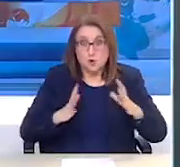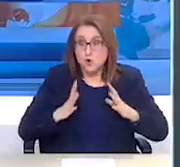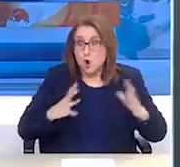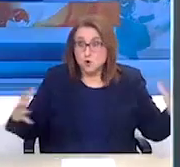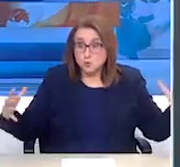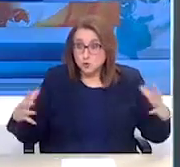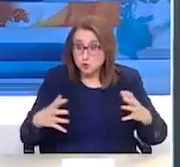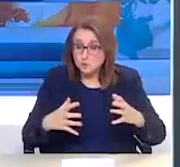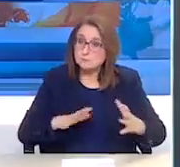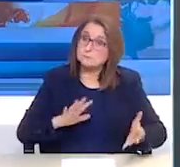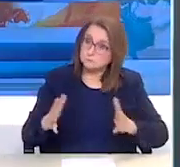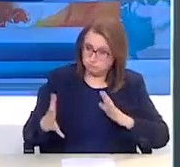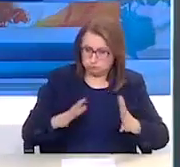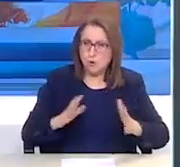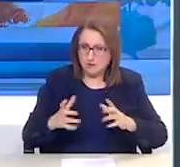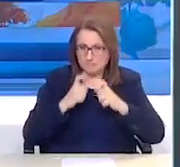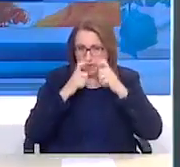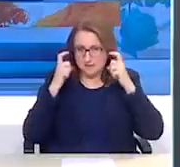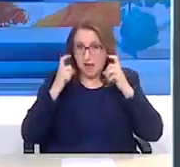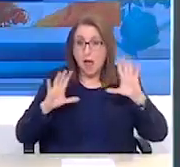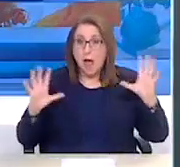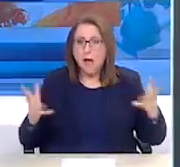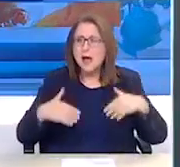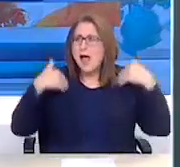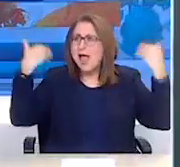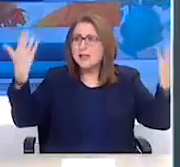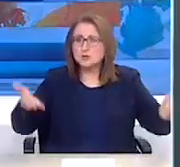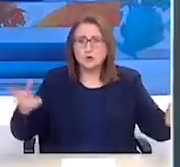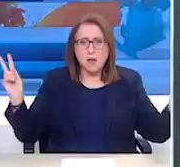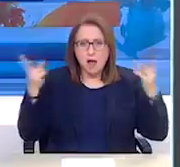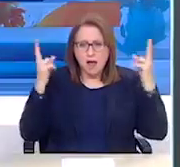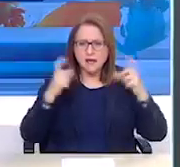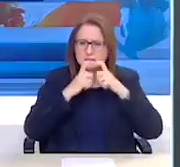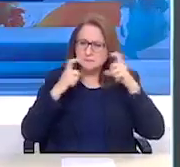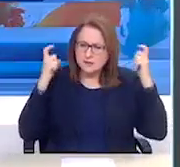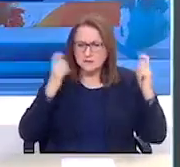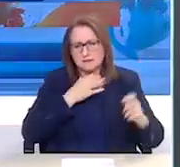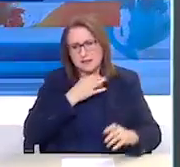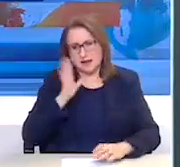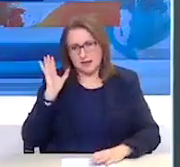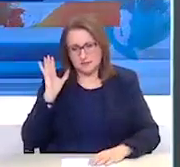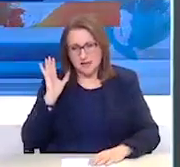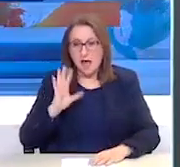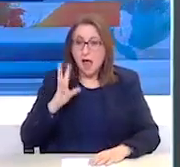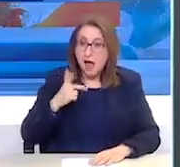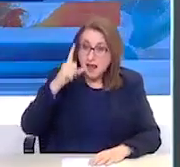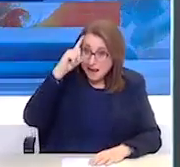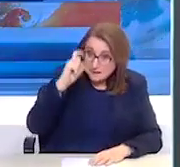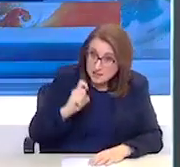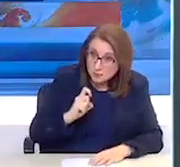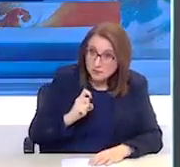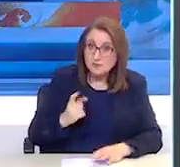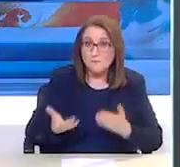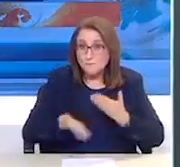Ευρώπη γενικότερα τις επόμενες μέρες. Αλλά πρέπει να γνωρίζουμε και τους περιορισμούς μια τέτοια στρατηγικής. Σε άλλες εξελίξεις